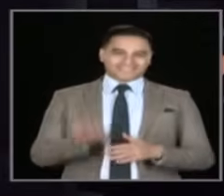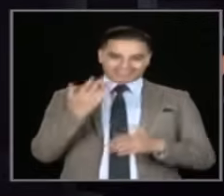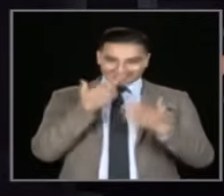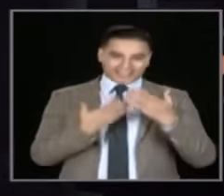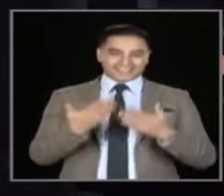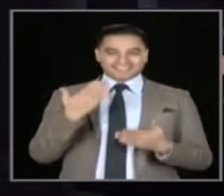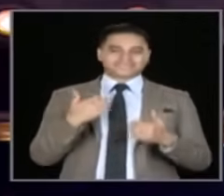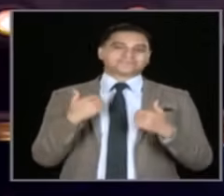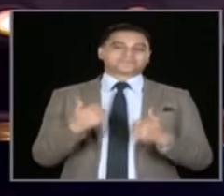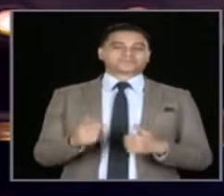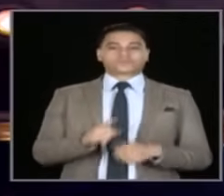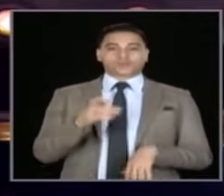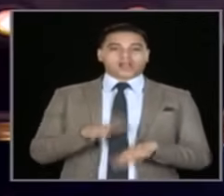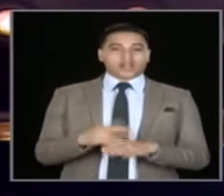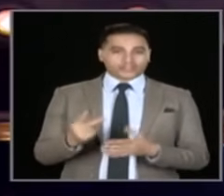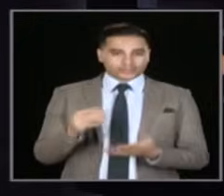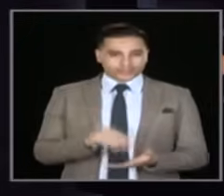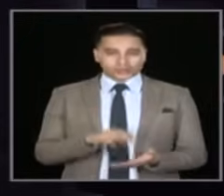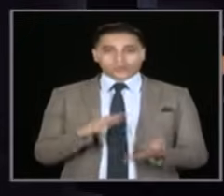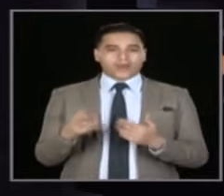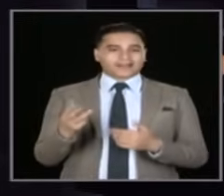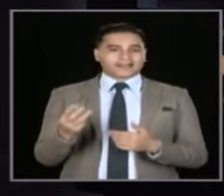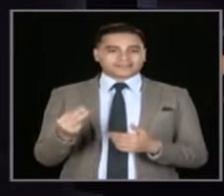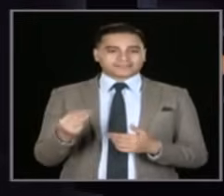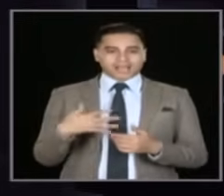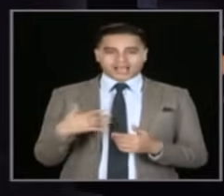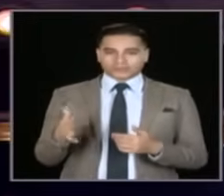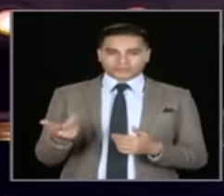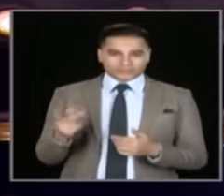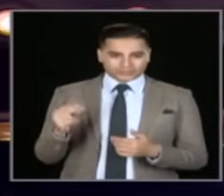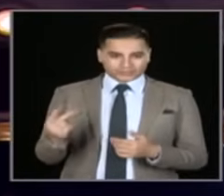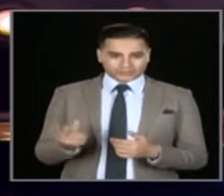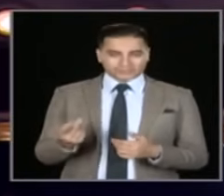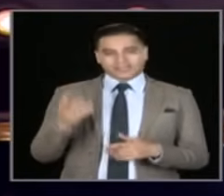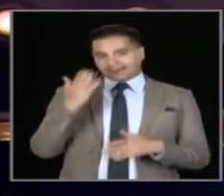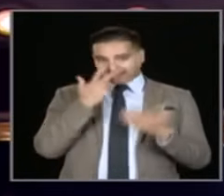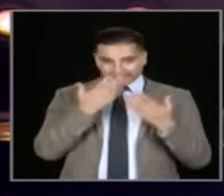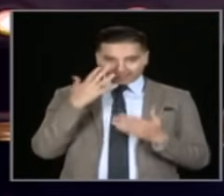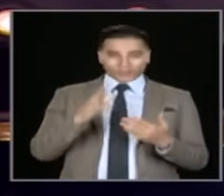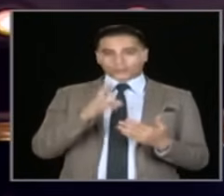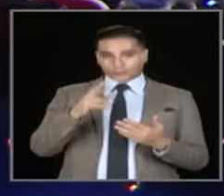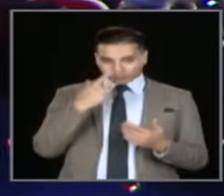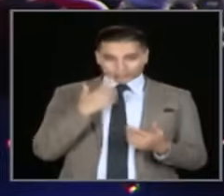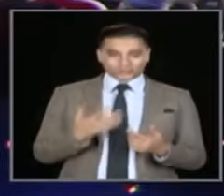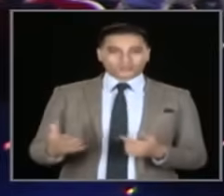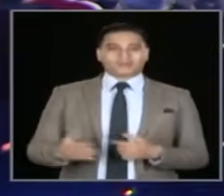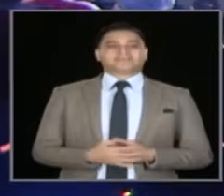تاريخ، سؤال بـ20 نقطة ولا بـ30 نقطة؟ 20 نقطة. تاريخ، والسؤال